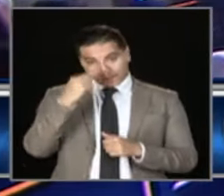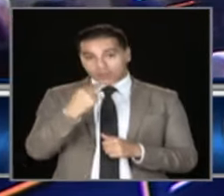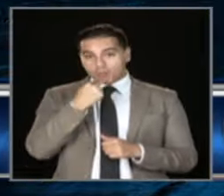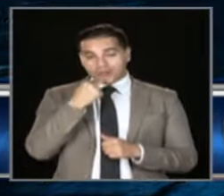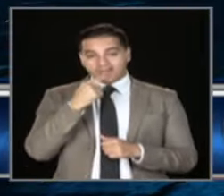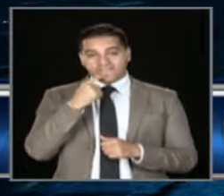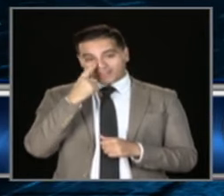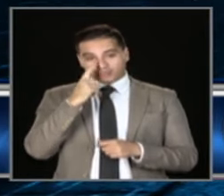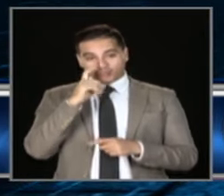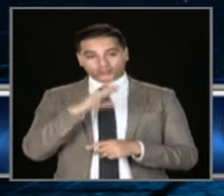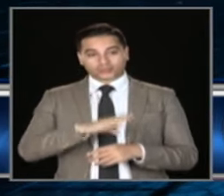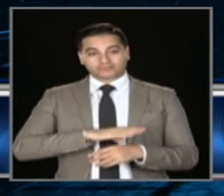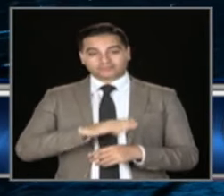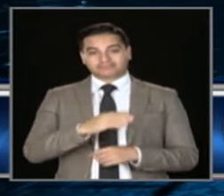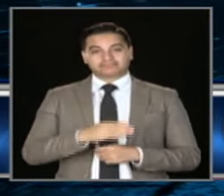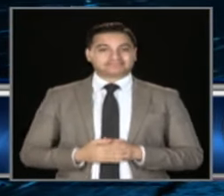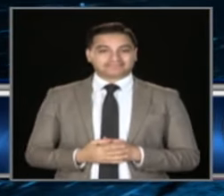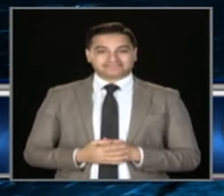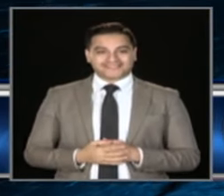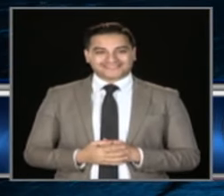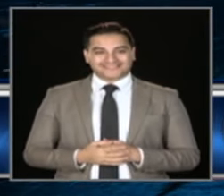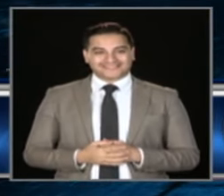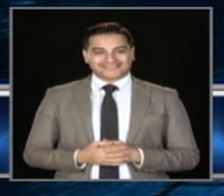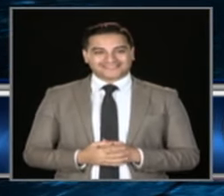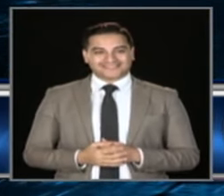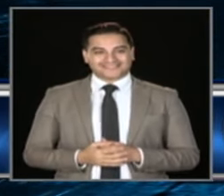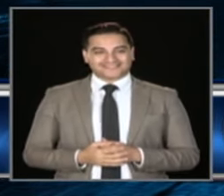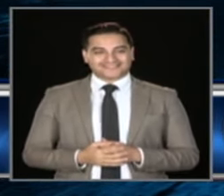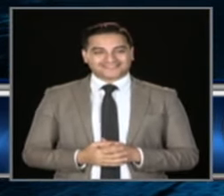هو من هو الفنان في